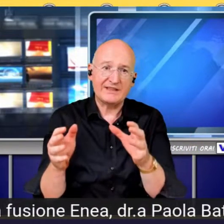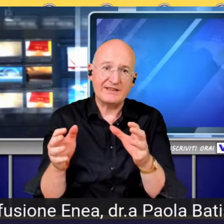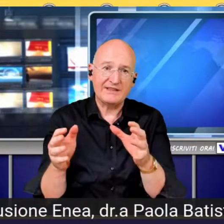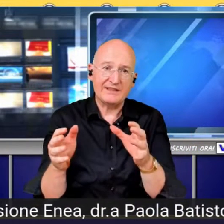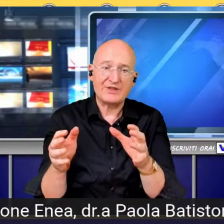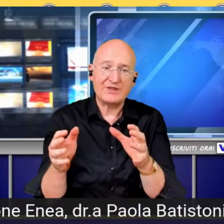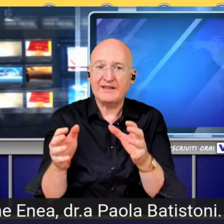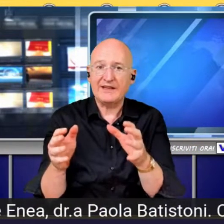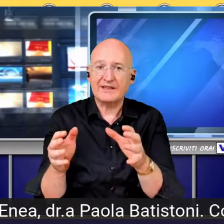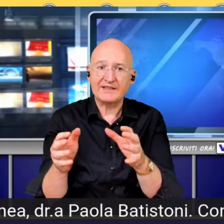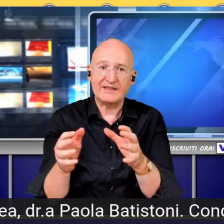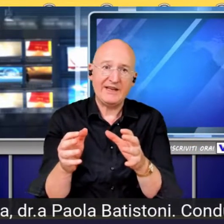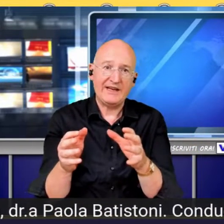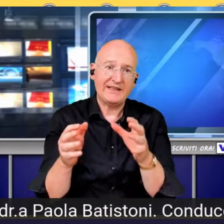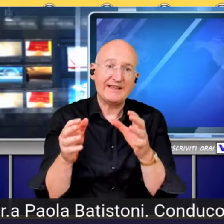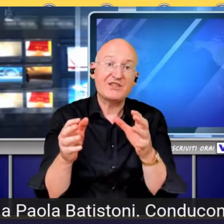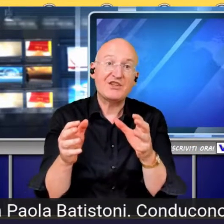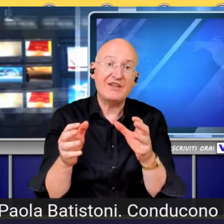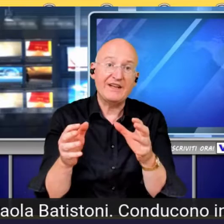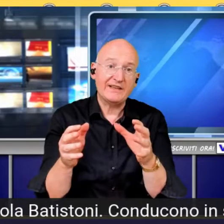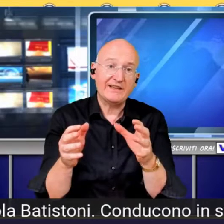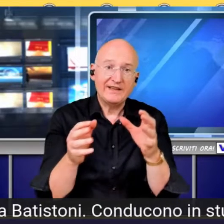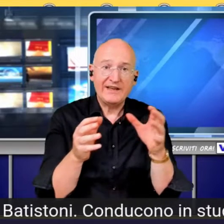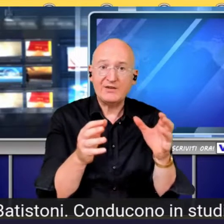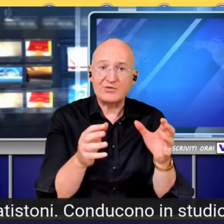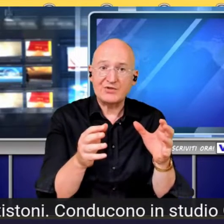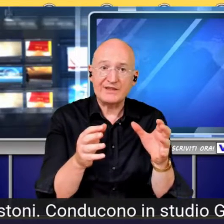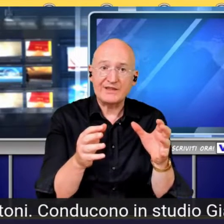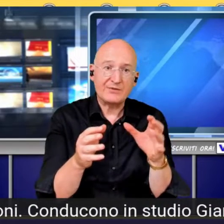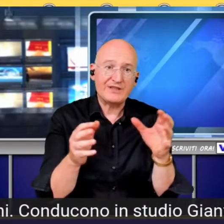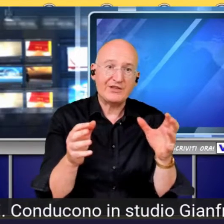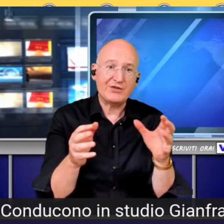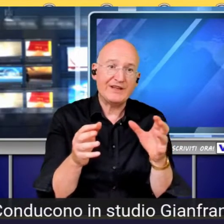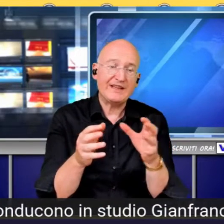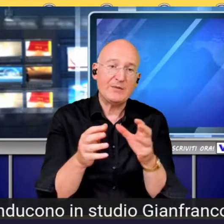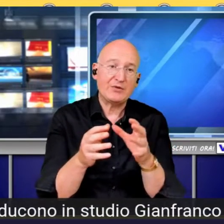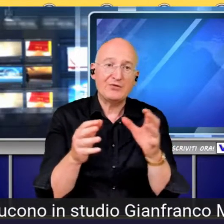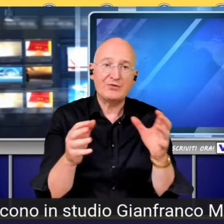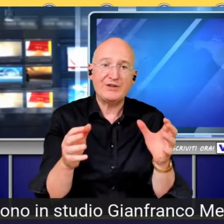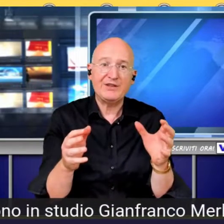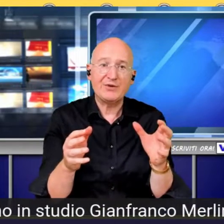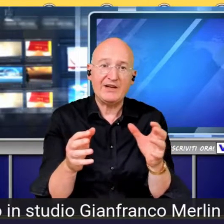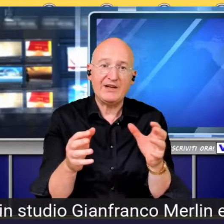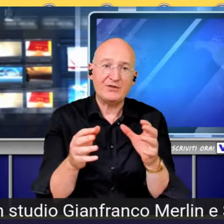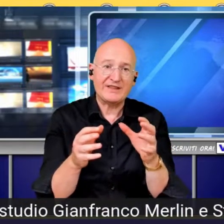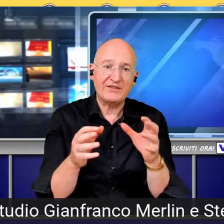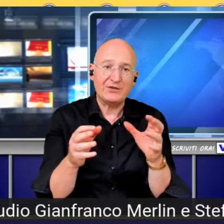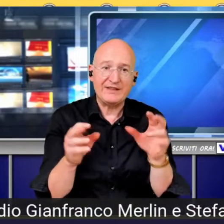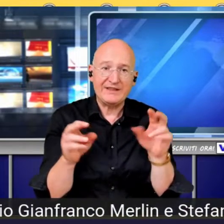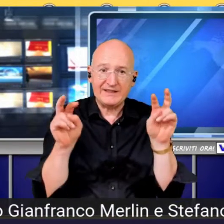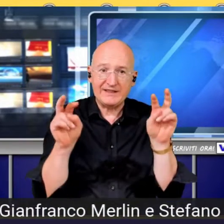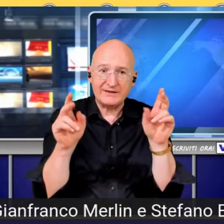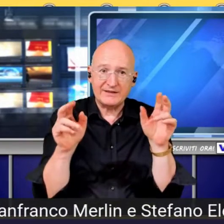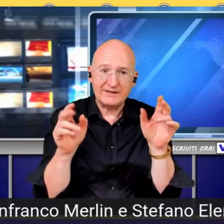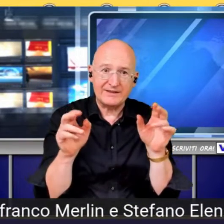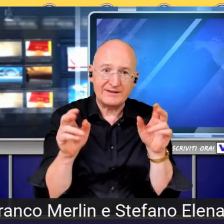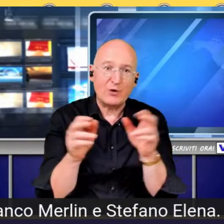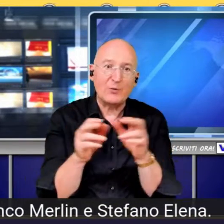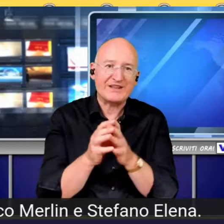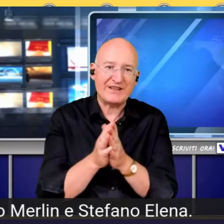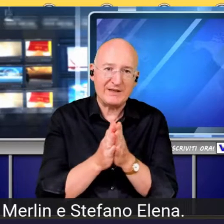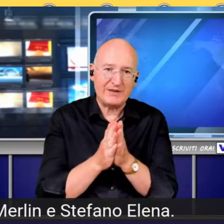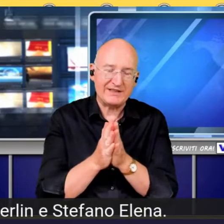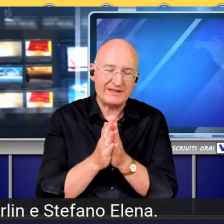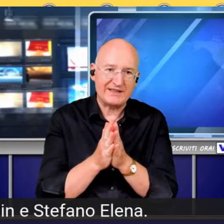sono l'Australia, anch'essa alleata, Cina e Russia. Questi sono i grandi produttori di uranio, tra